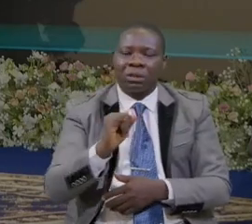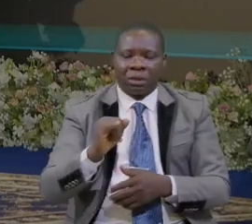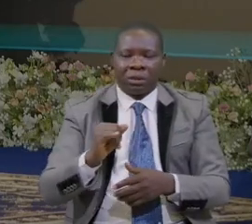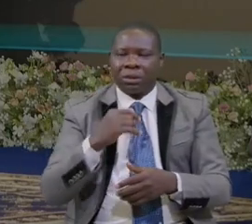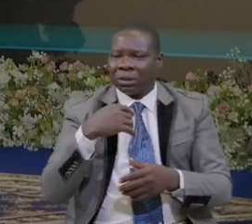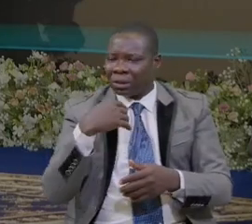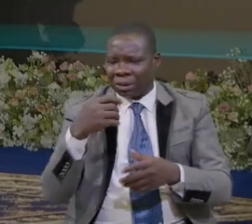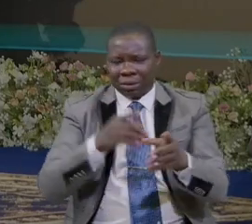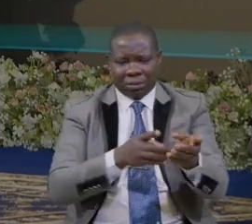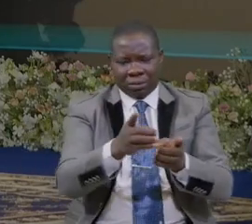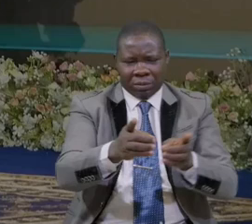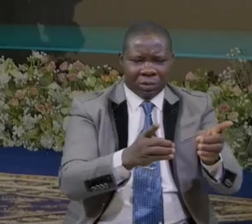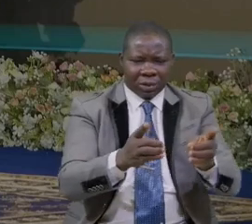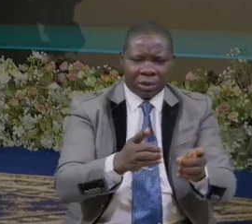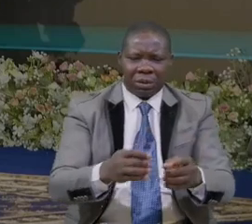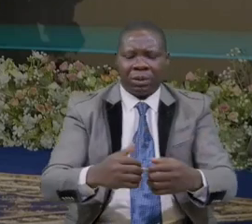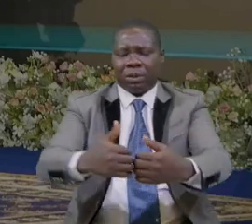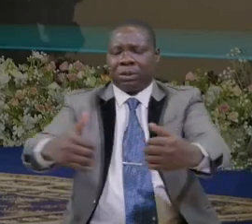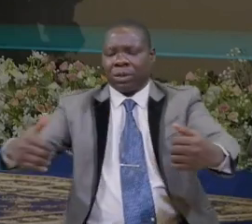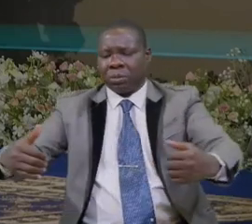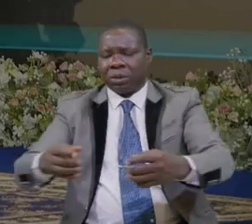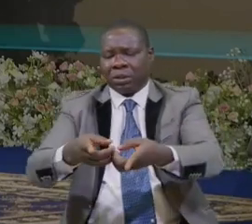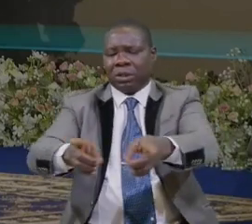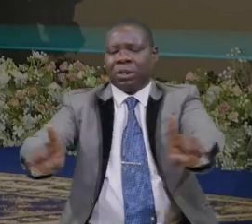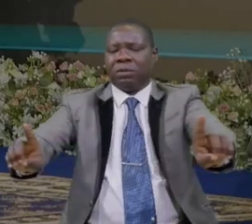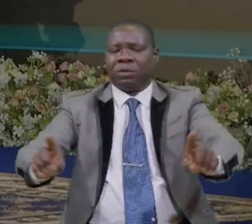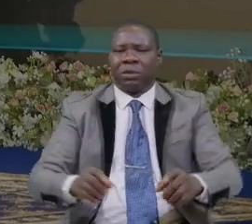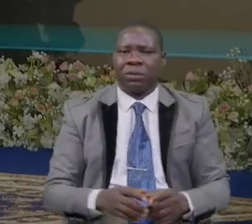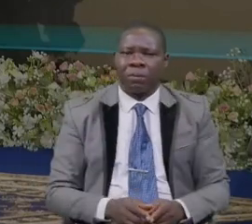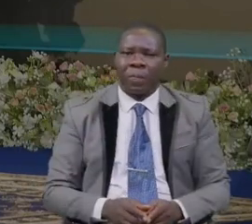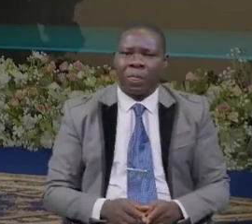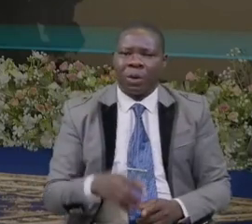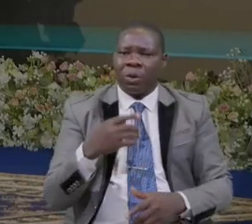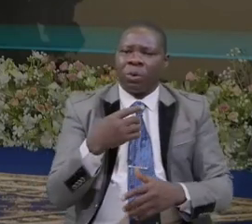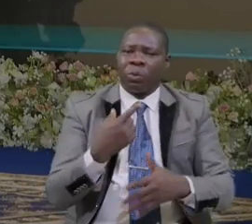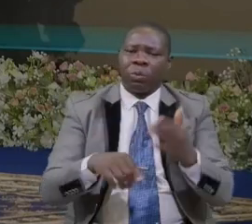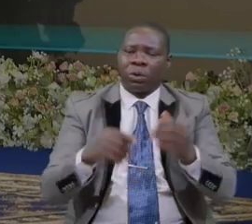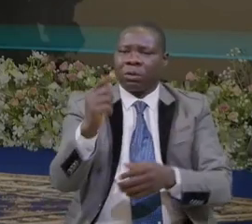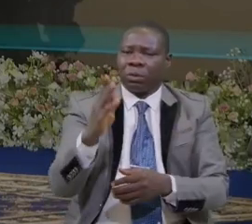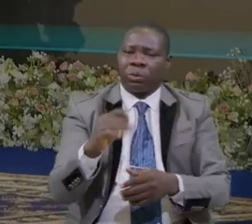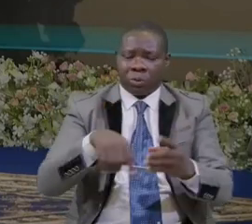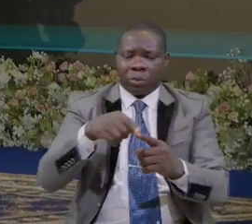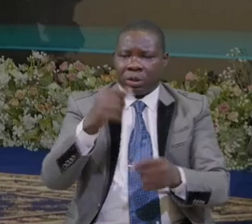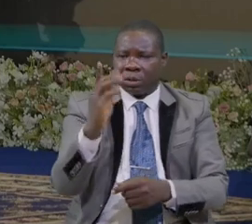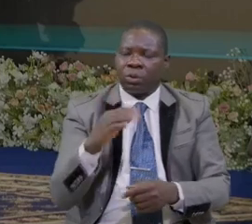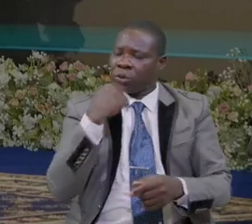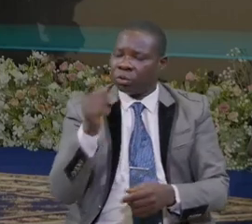décrire. Renvoie-la. Alors que Dieu t'a dit ce que Dieu a joint, que personne